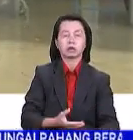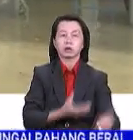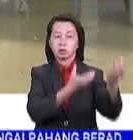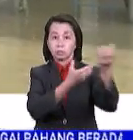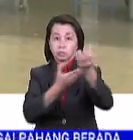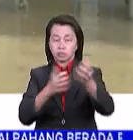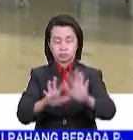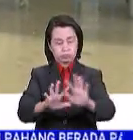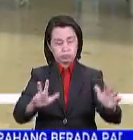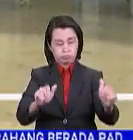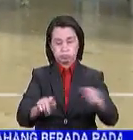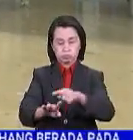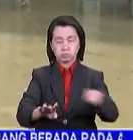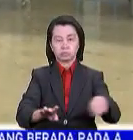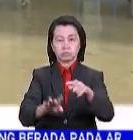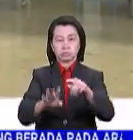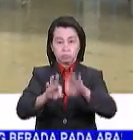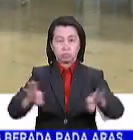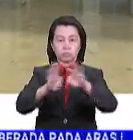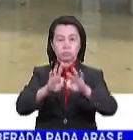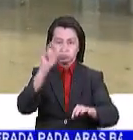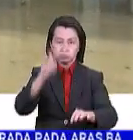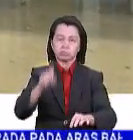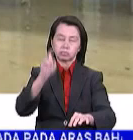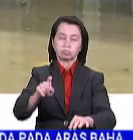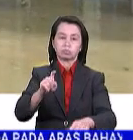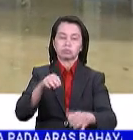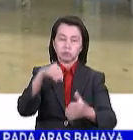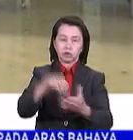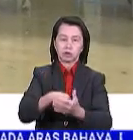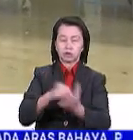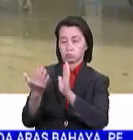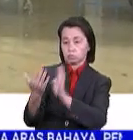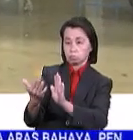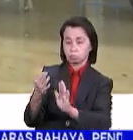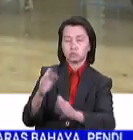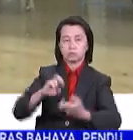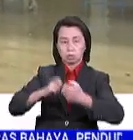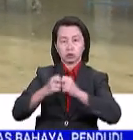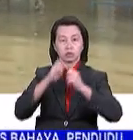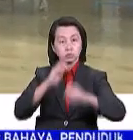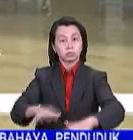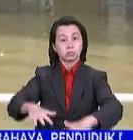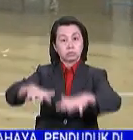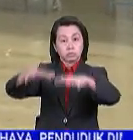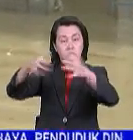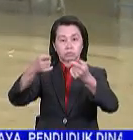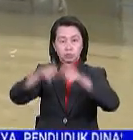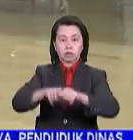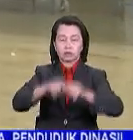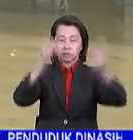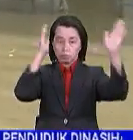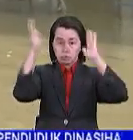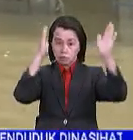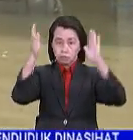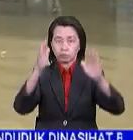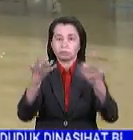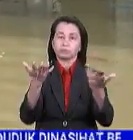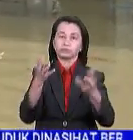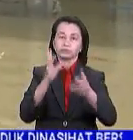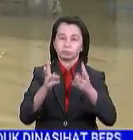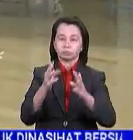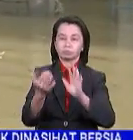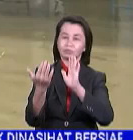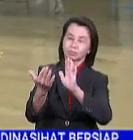antara barisan hadapan paling penting dan amat diperlukan dalam menghadapi bencana banjir yang melanda negara. Walaupun